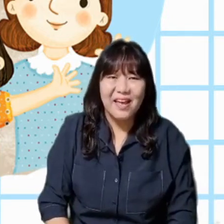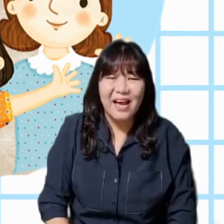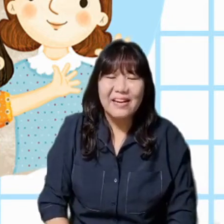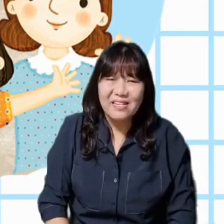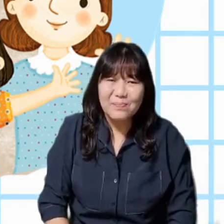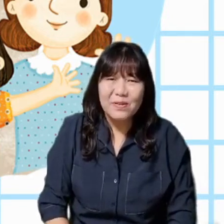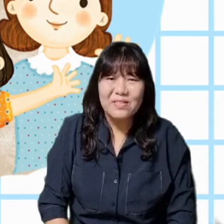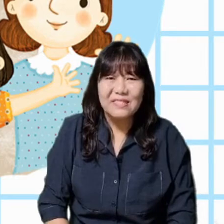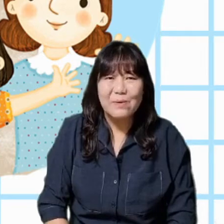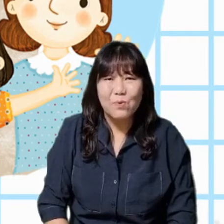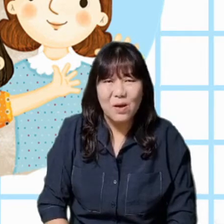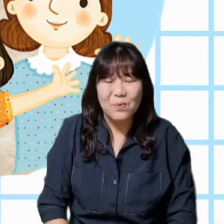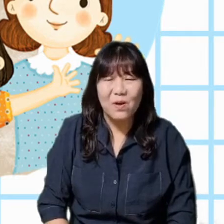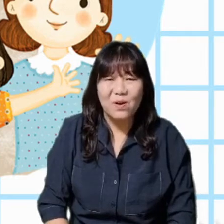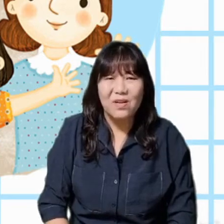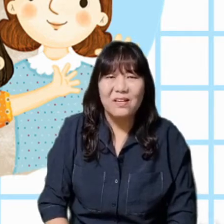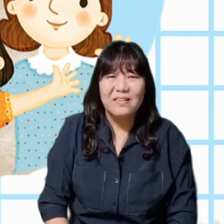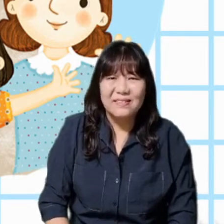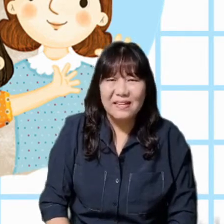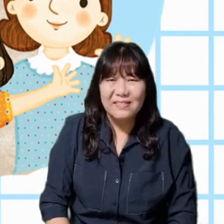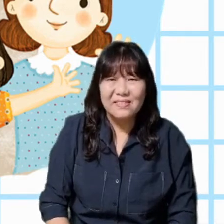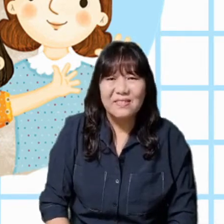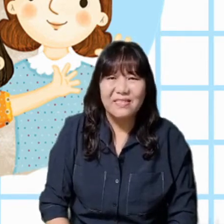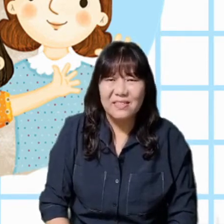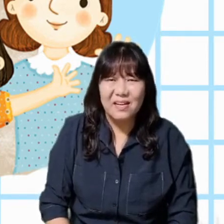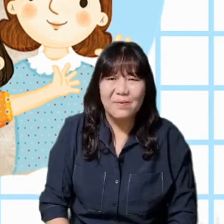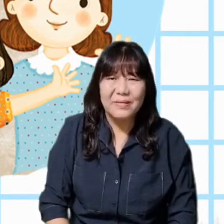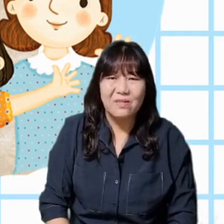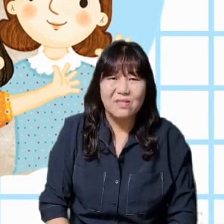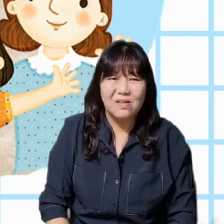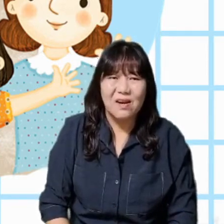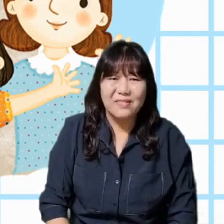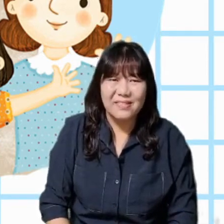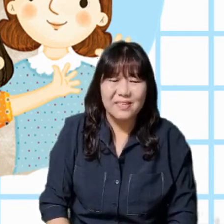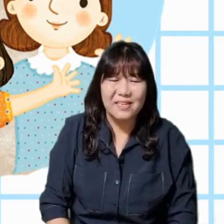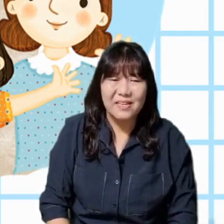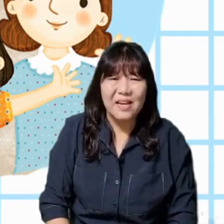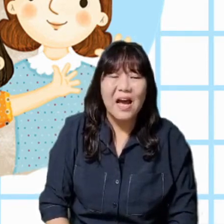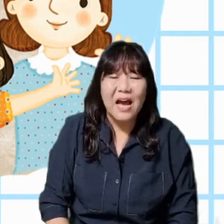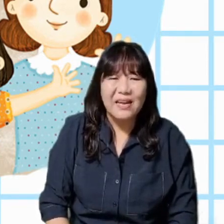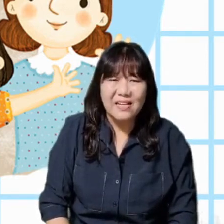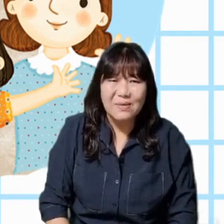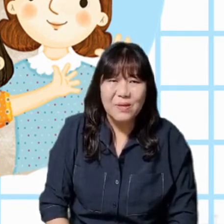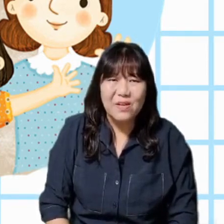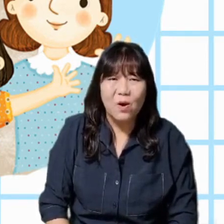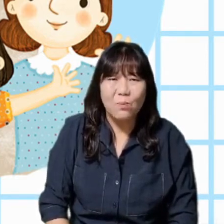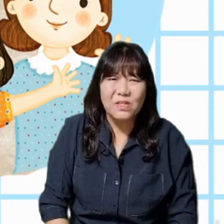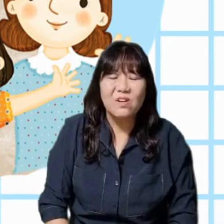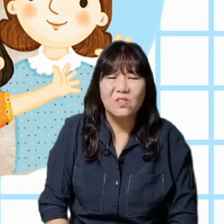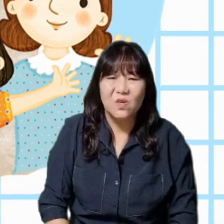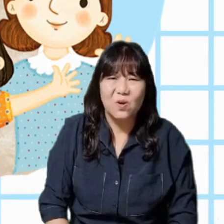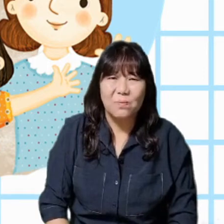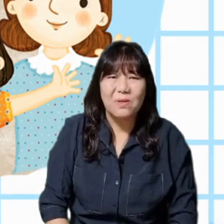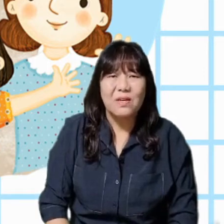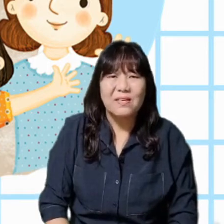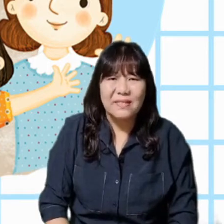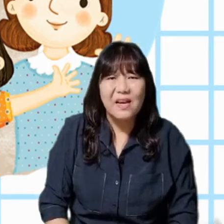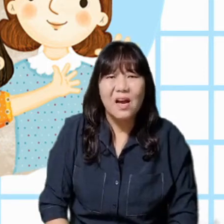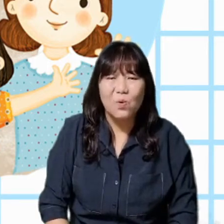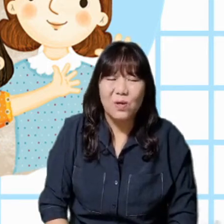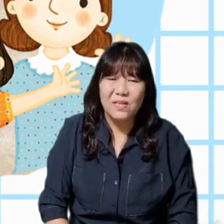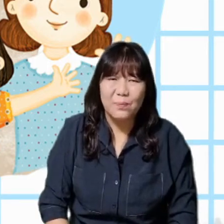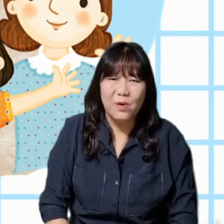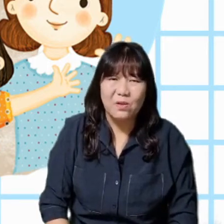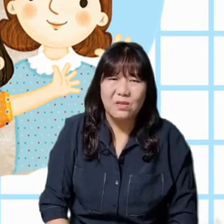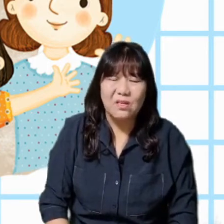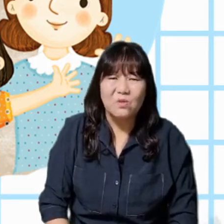뒤늦게 하나님을 사모하며 찾은 이스라엘 백성들과 같이 하나님이 없는 것처럼